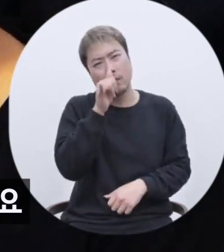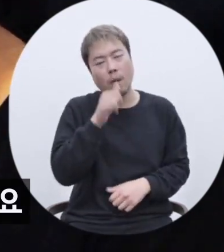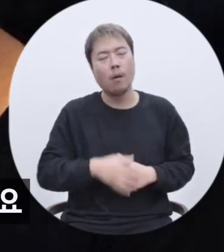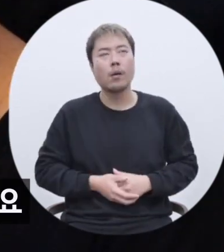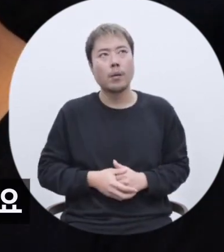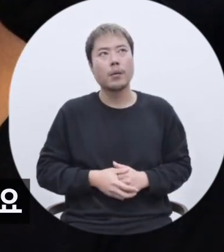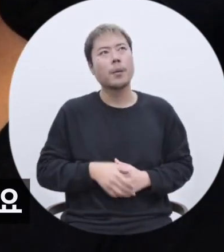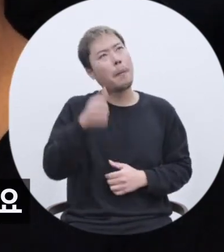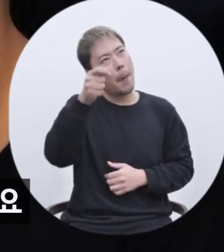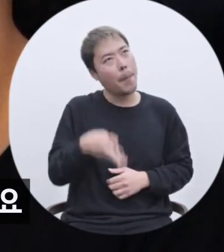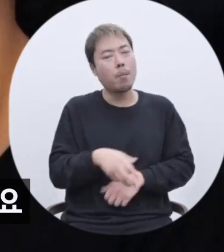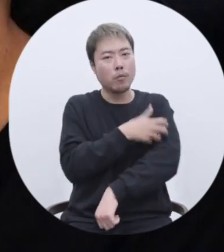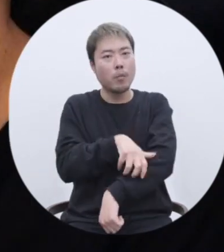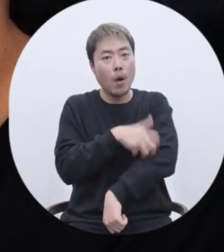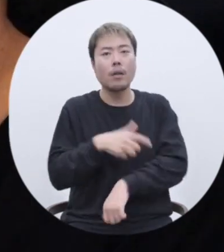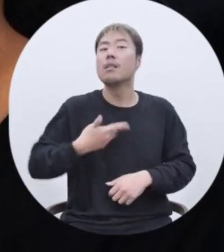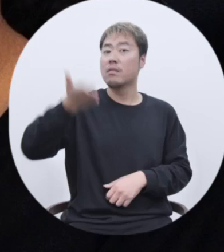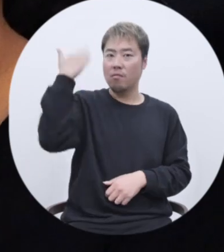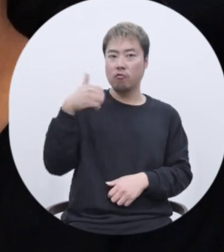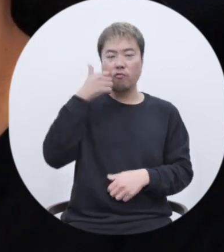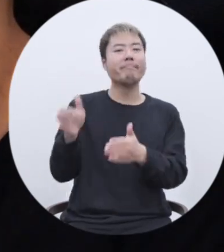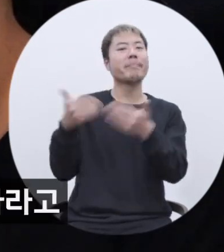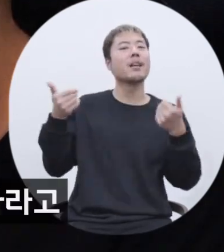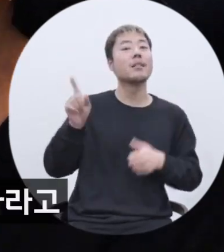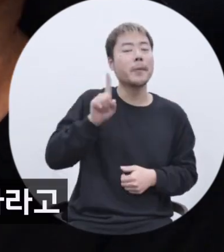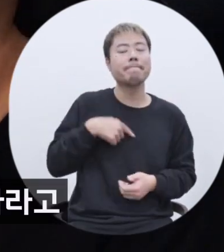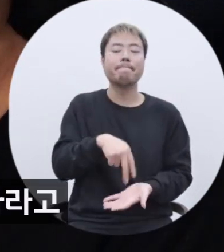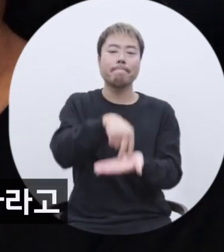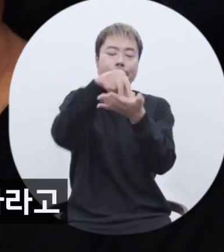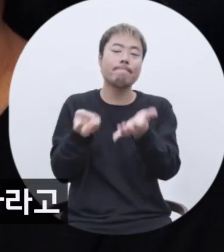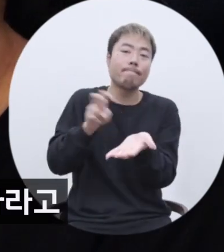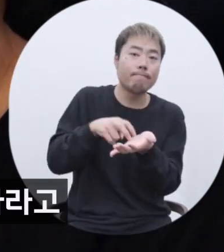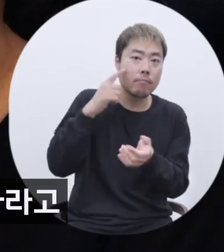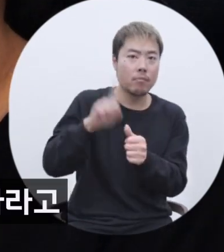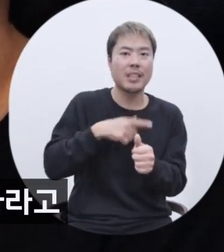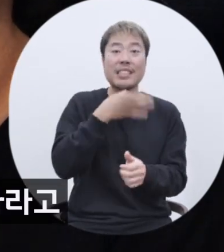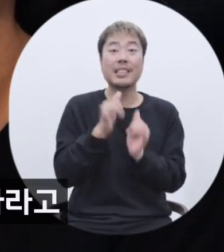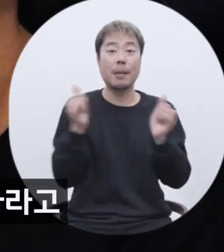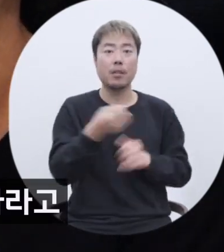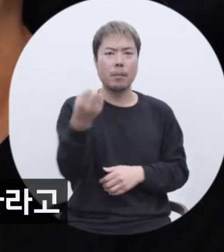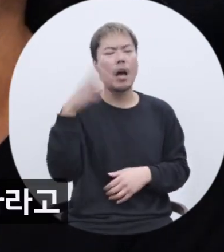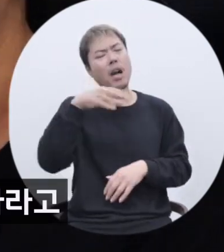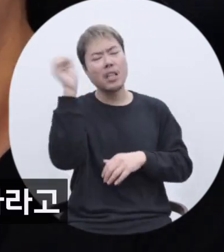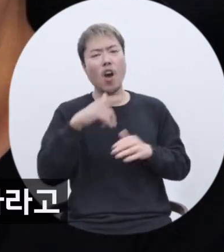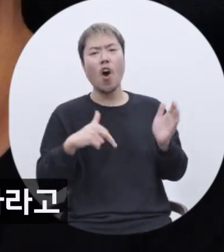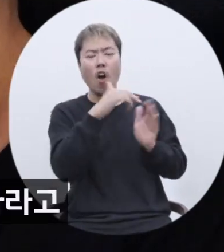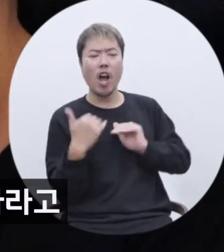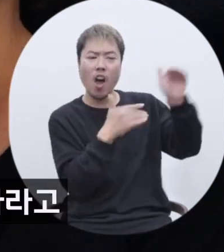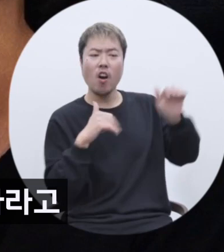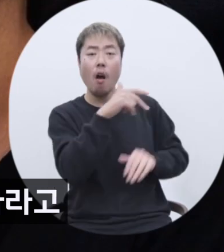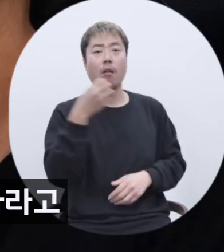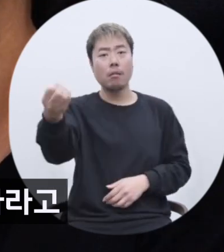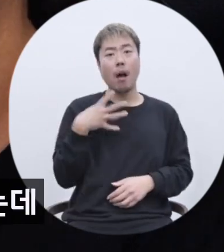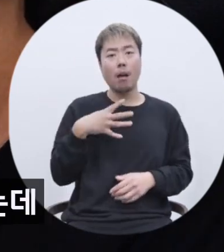조금 불편했었던 적이 몇 번은 있었어요. 예전에 그런 소리 한번 들었어요. 엘리베이터를 타려고 그러는데 어르신들이 걸어 올라가라고.